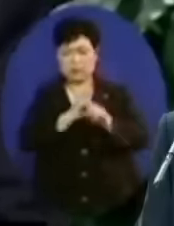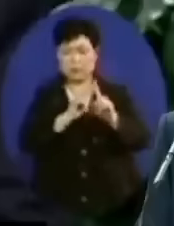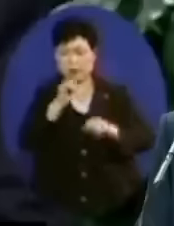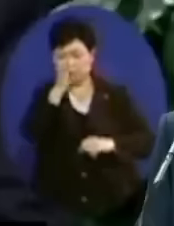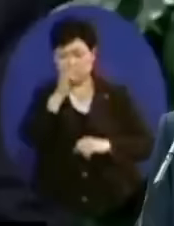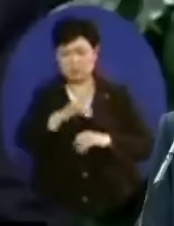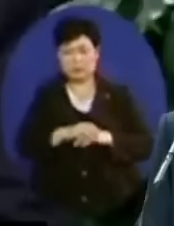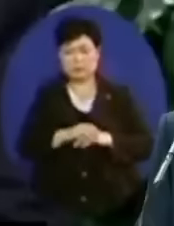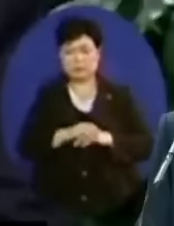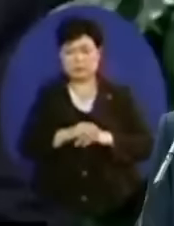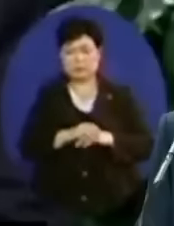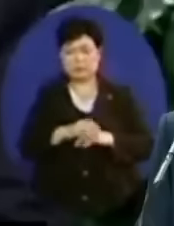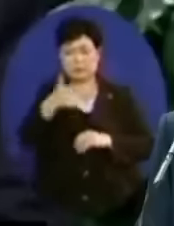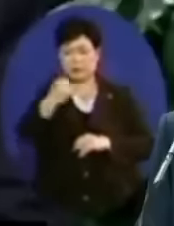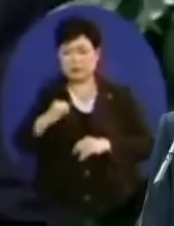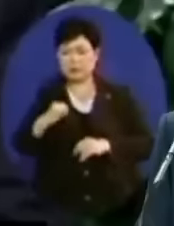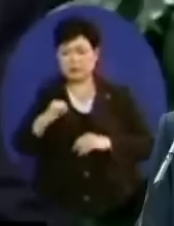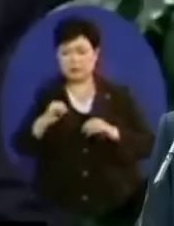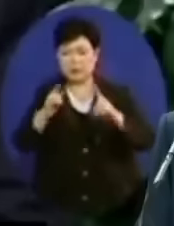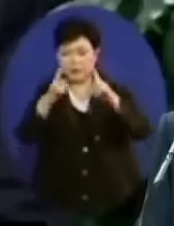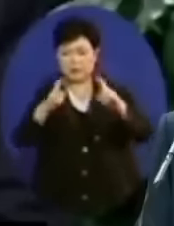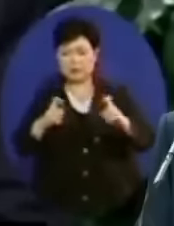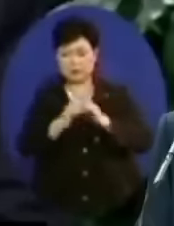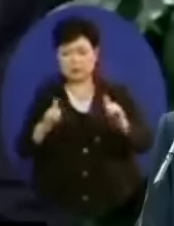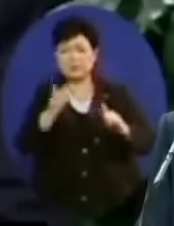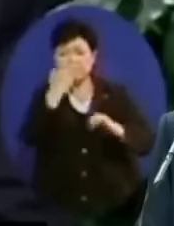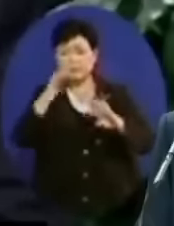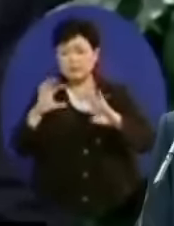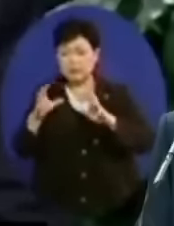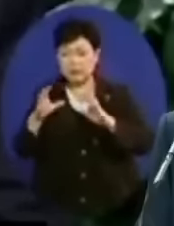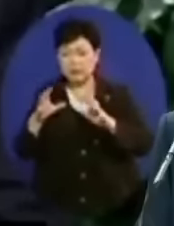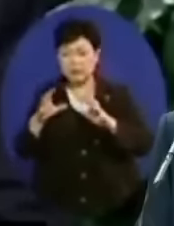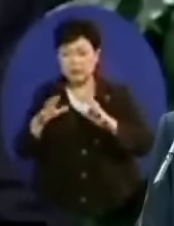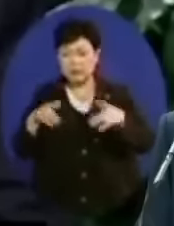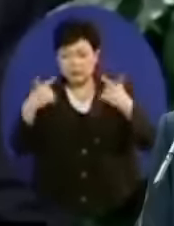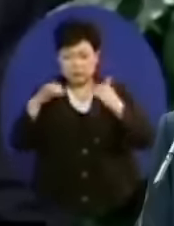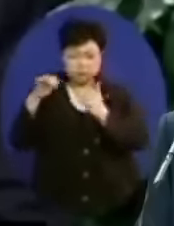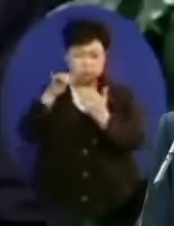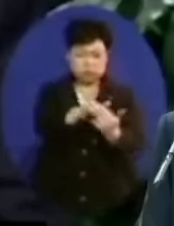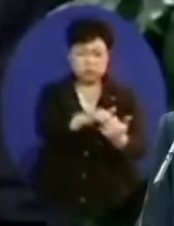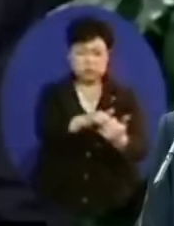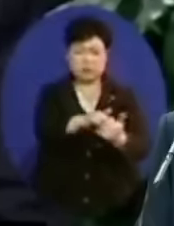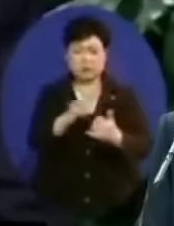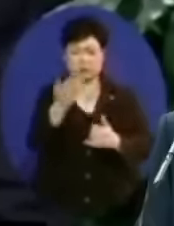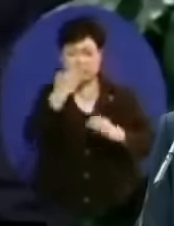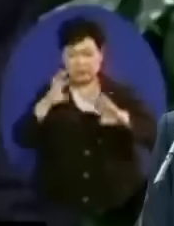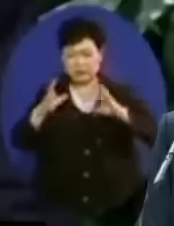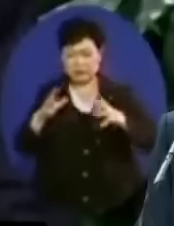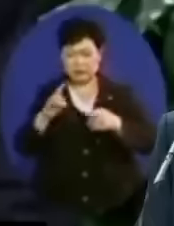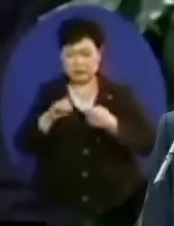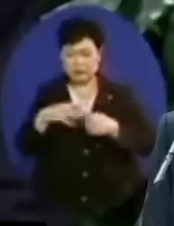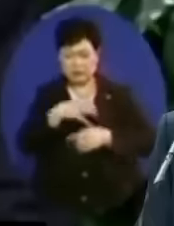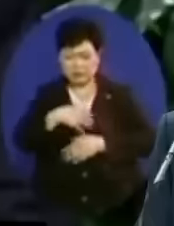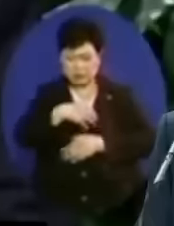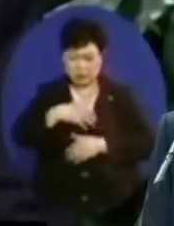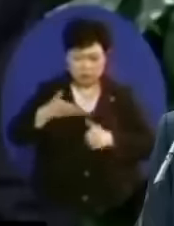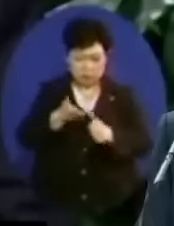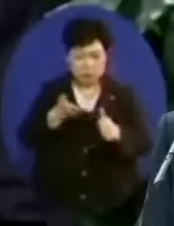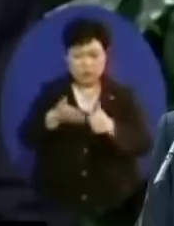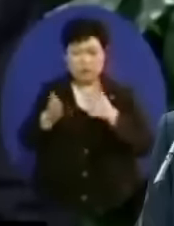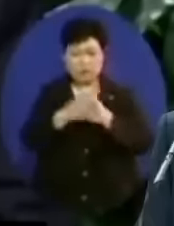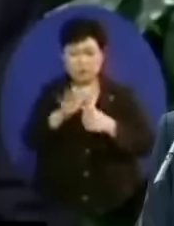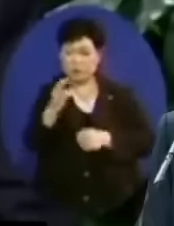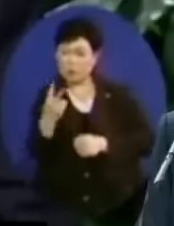니느웨 사람들은 이스라엘을 늘 침공해 들어오고 이스라엘을 괴롭혔기 때문에